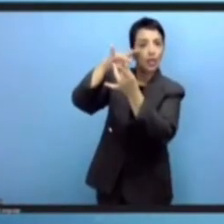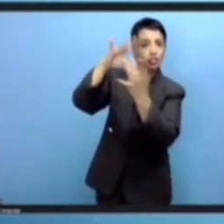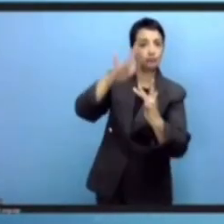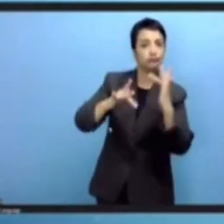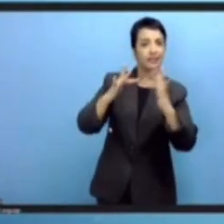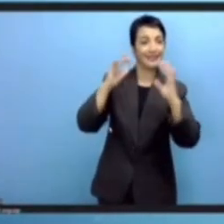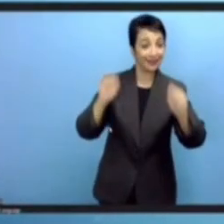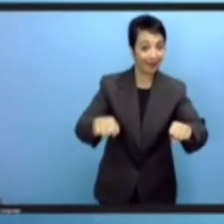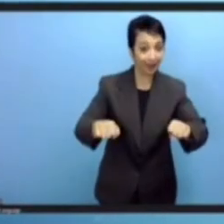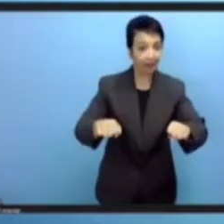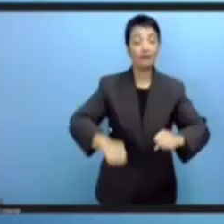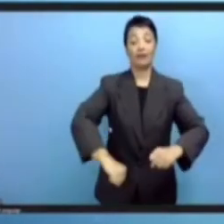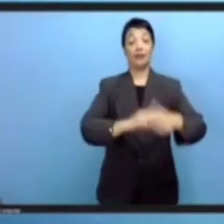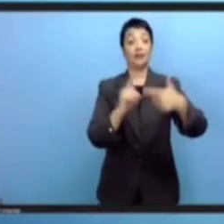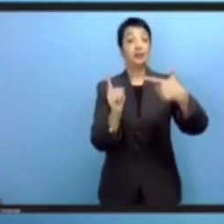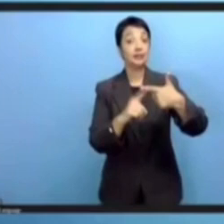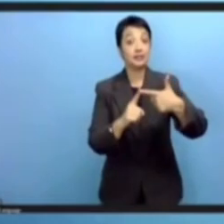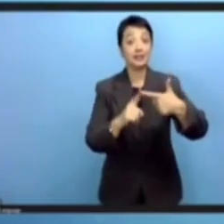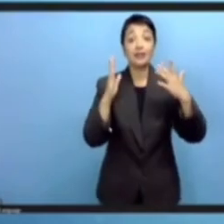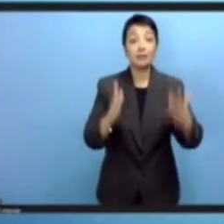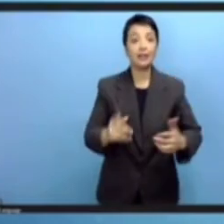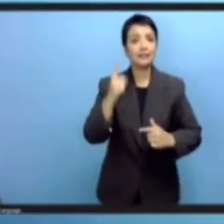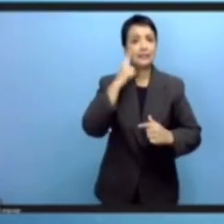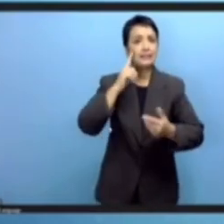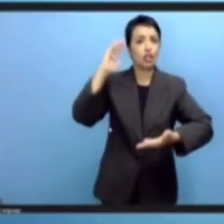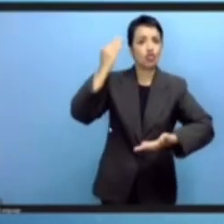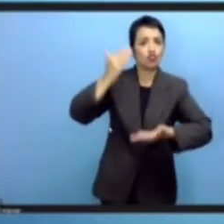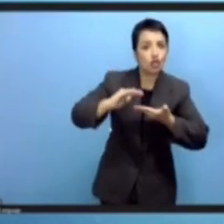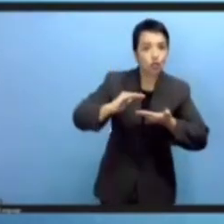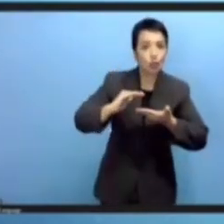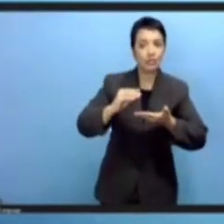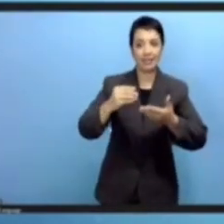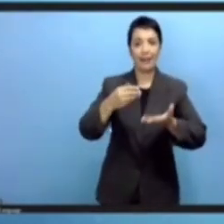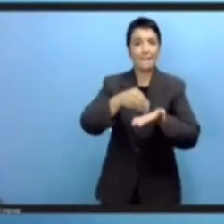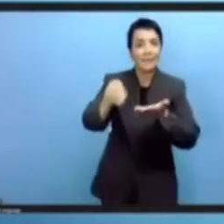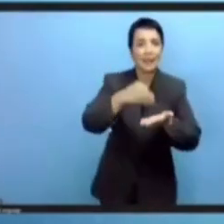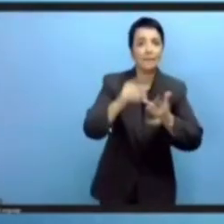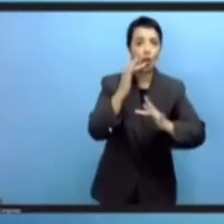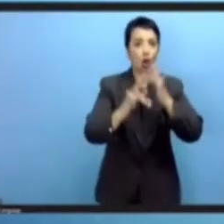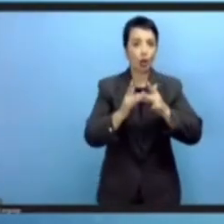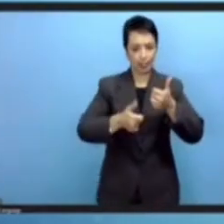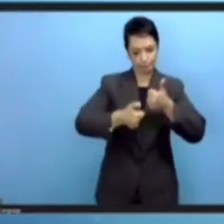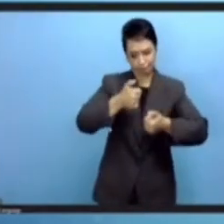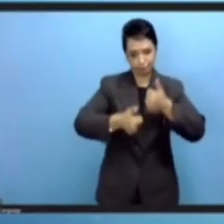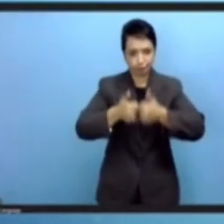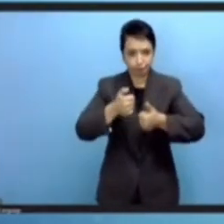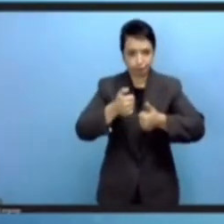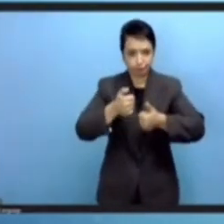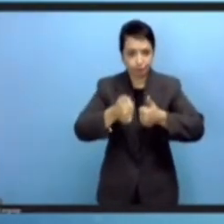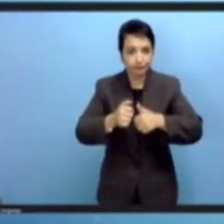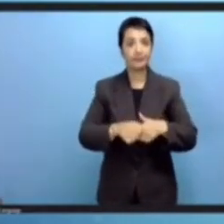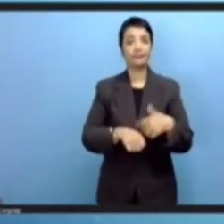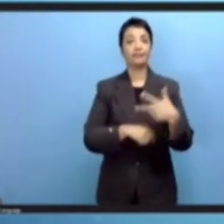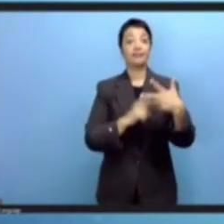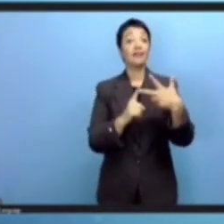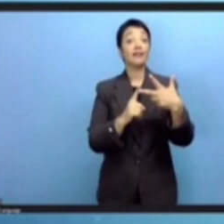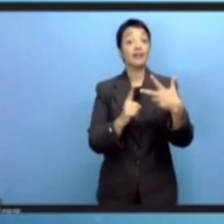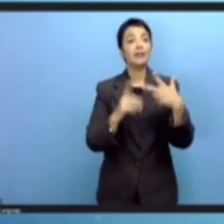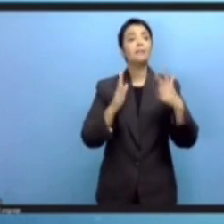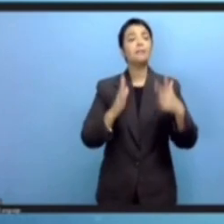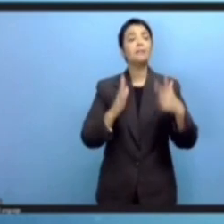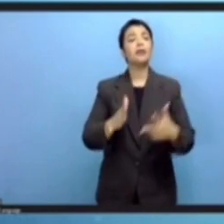la connectivité. C'est un travail dur que de réduire le coût de la connectivité des